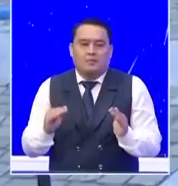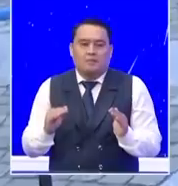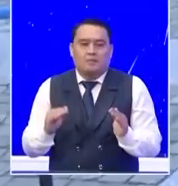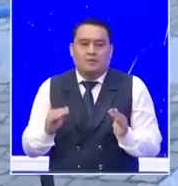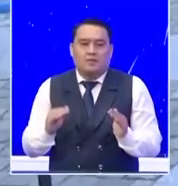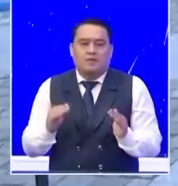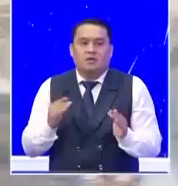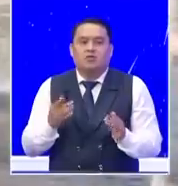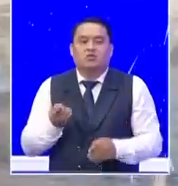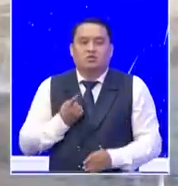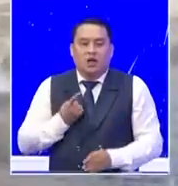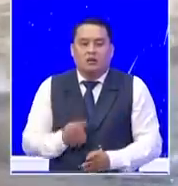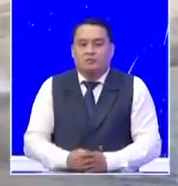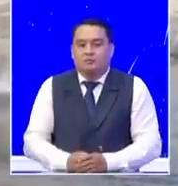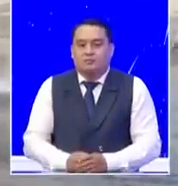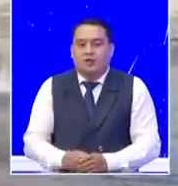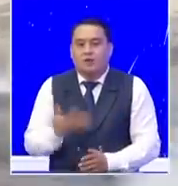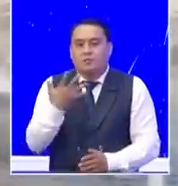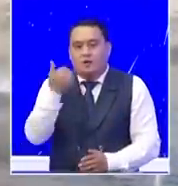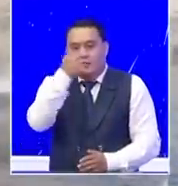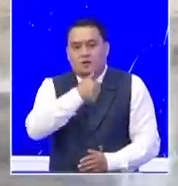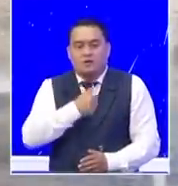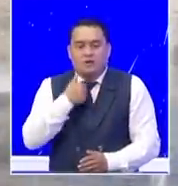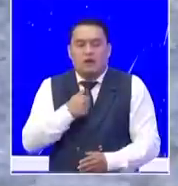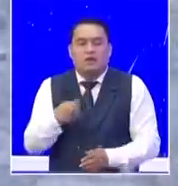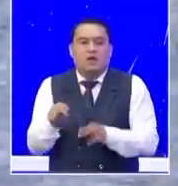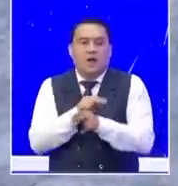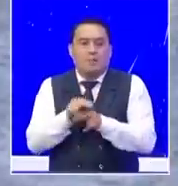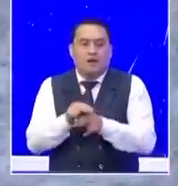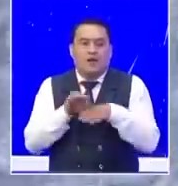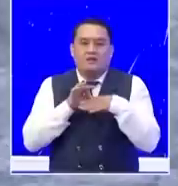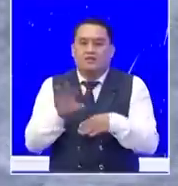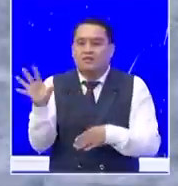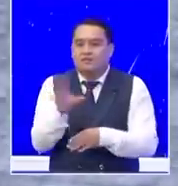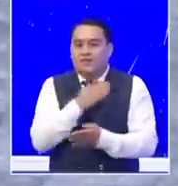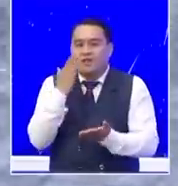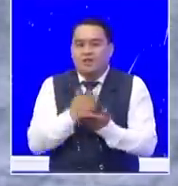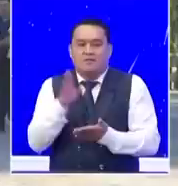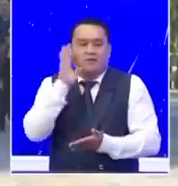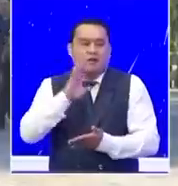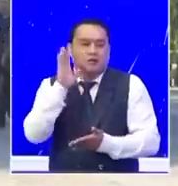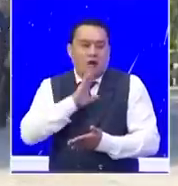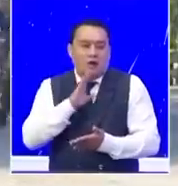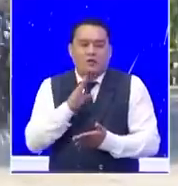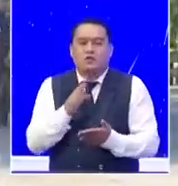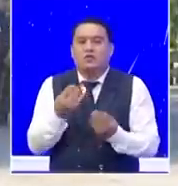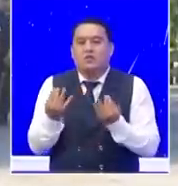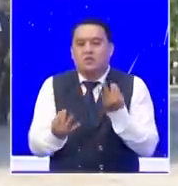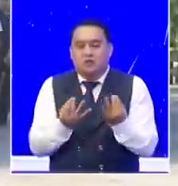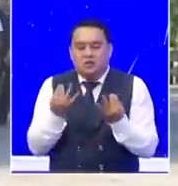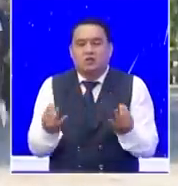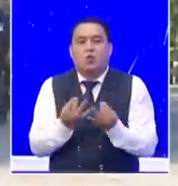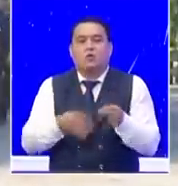ждал очень-очень. За последние 5 лет в областном центре капитально отремонтировали все имеющиеся фонтаны. Они гармонично вошли в